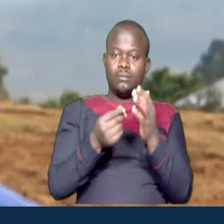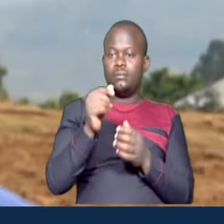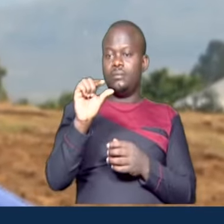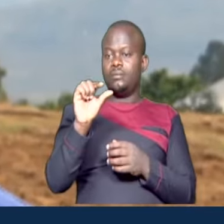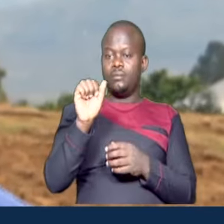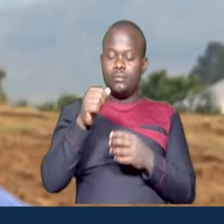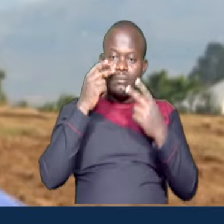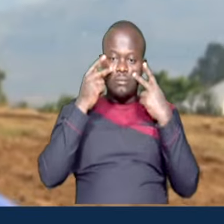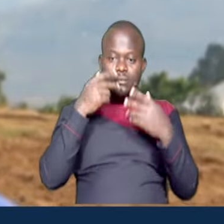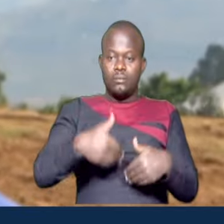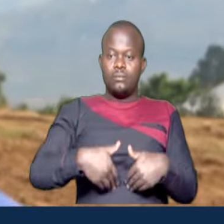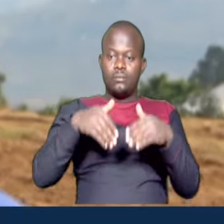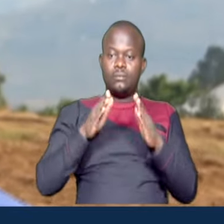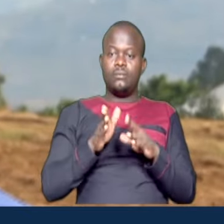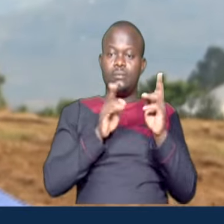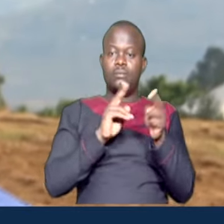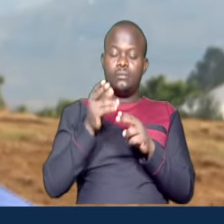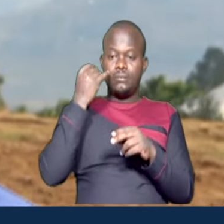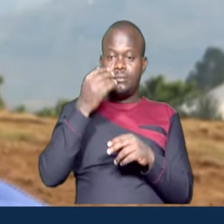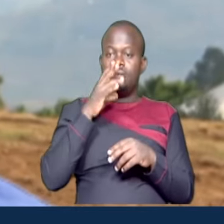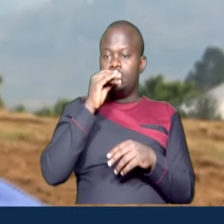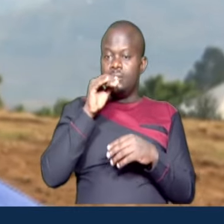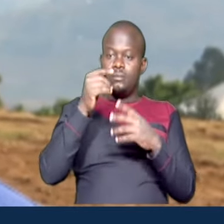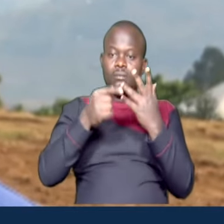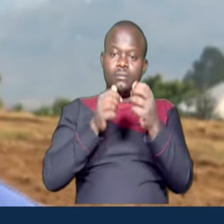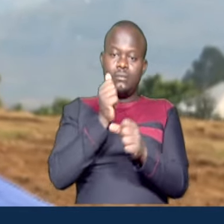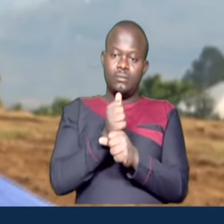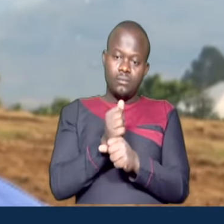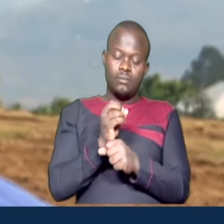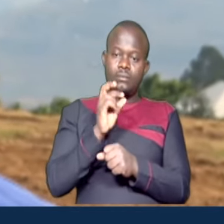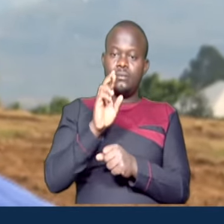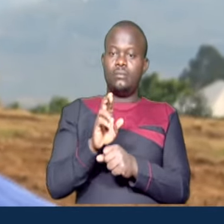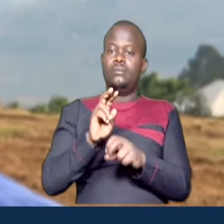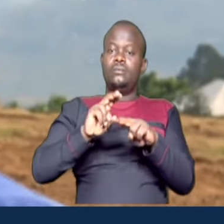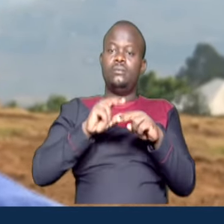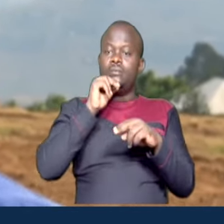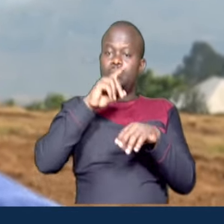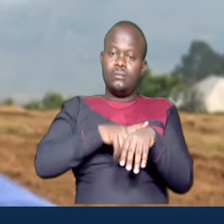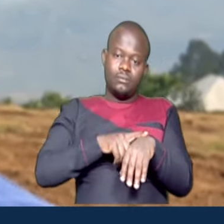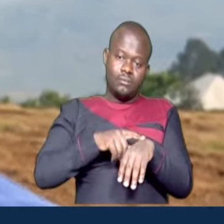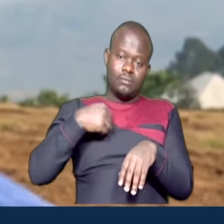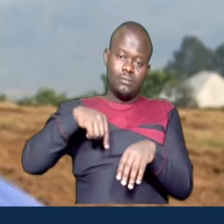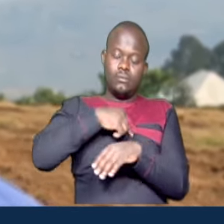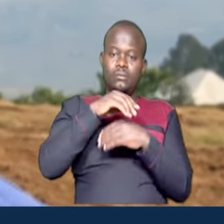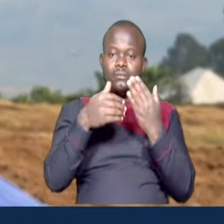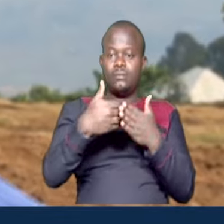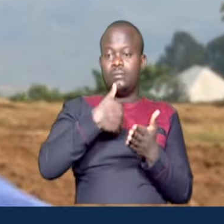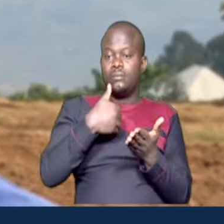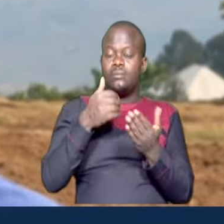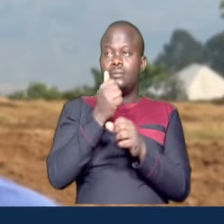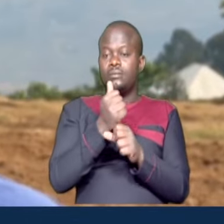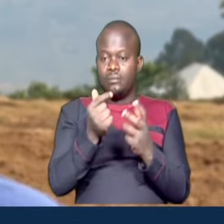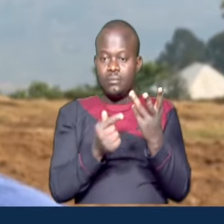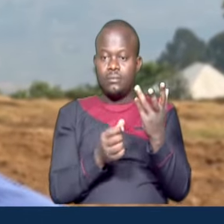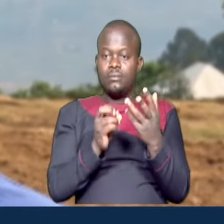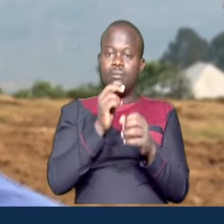urubyiruko ubundi iyo babuze icyo bakora cyangwa se bicaye nta mwanya uhari nta mwanya bafite ngo bari gukora iki ngiki bari